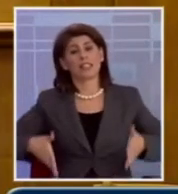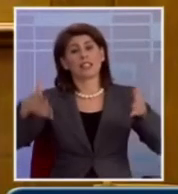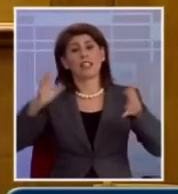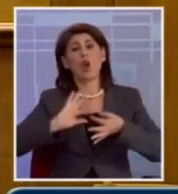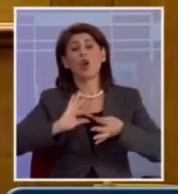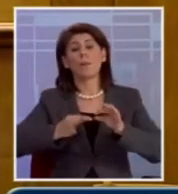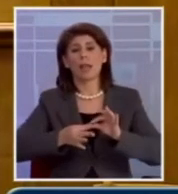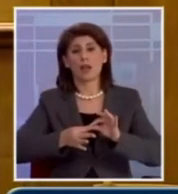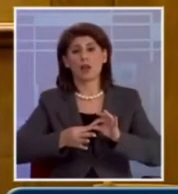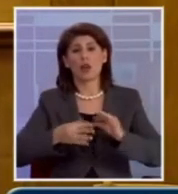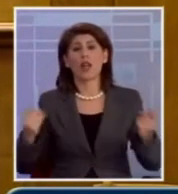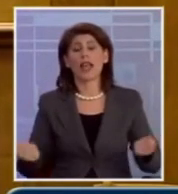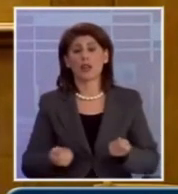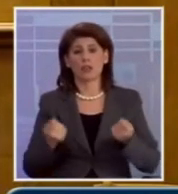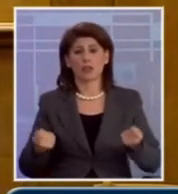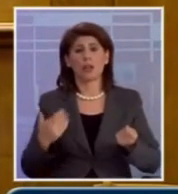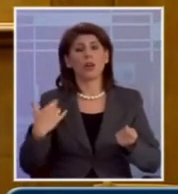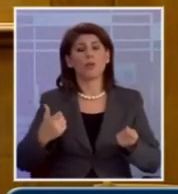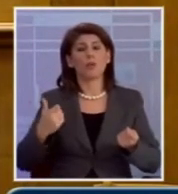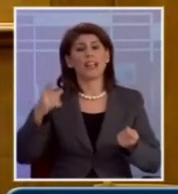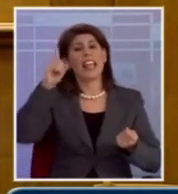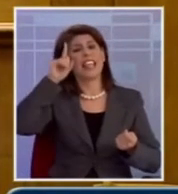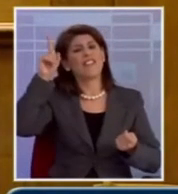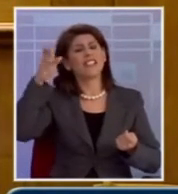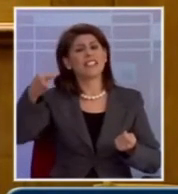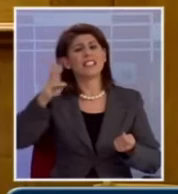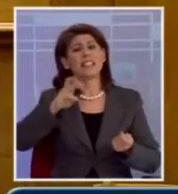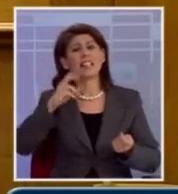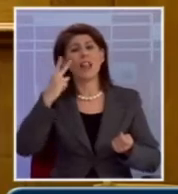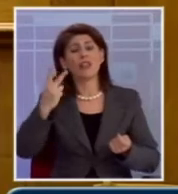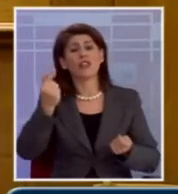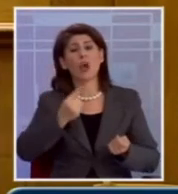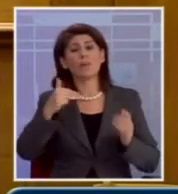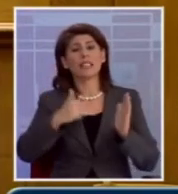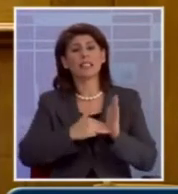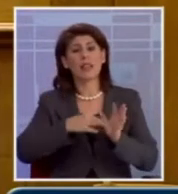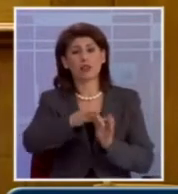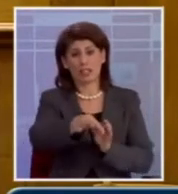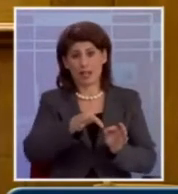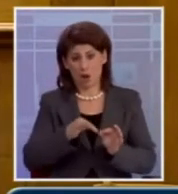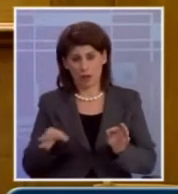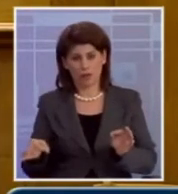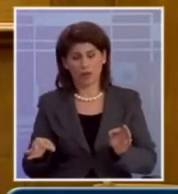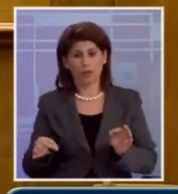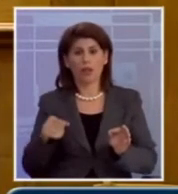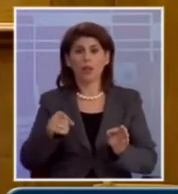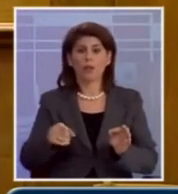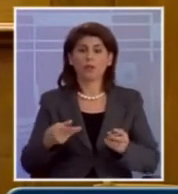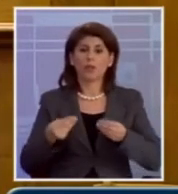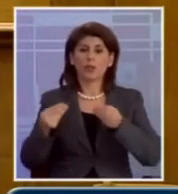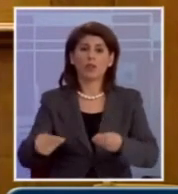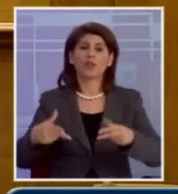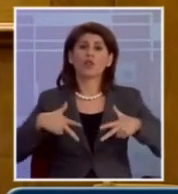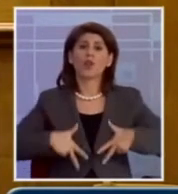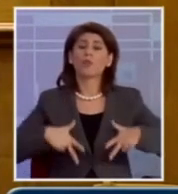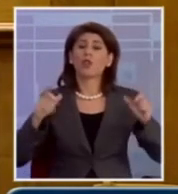Ολυμπιακών Έργων που είναι στην Κηφισίας, 32.500 τετραγωνικών, το οποίο είχε παραχωρηθεί στο